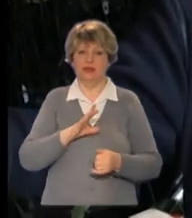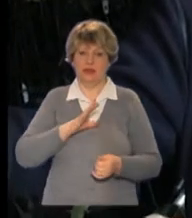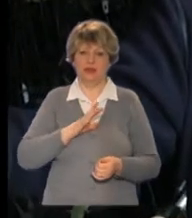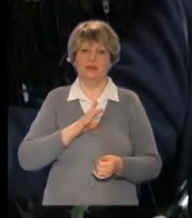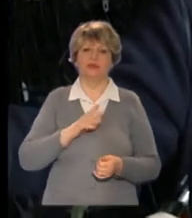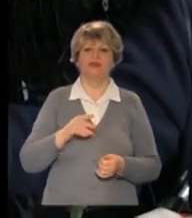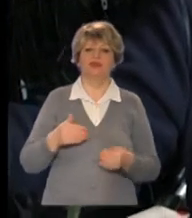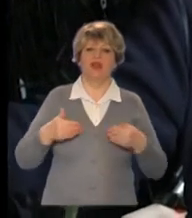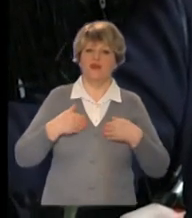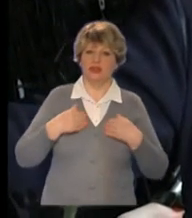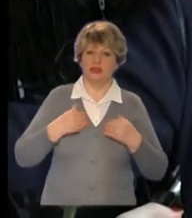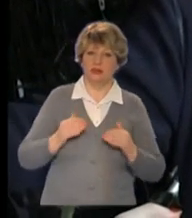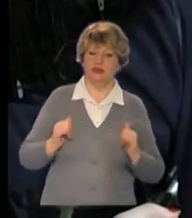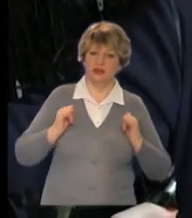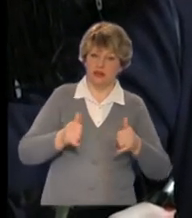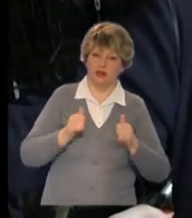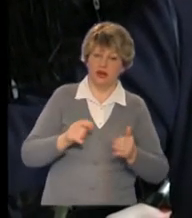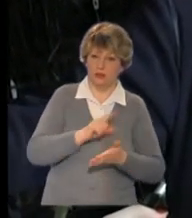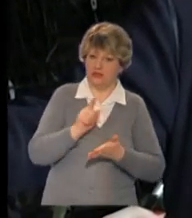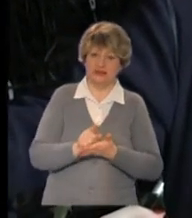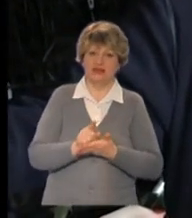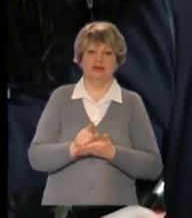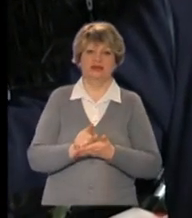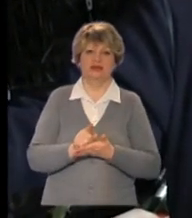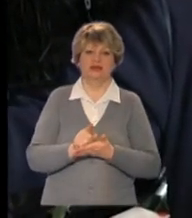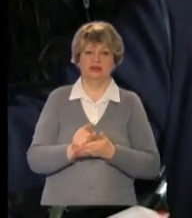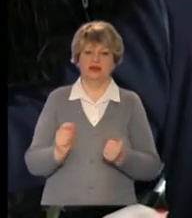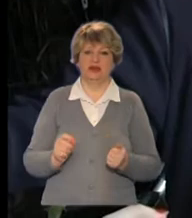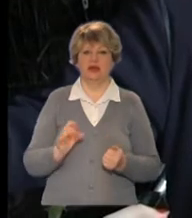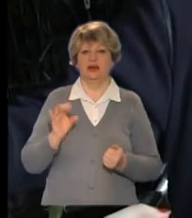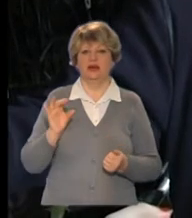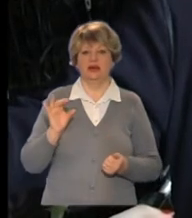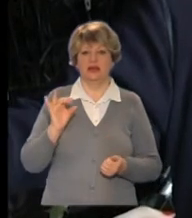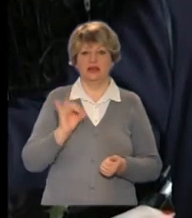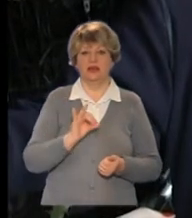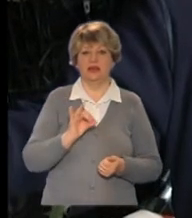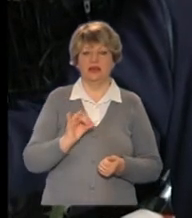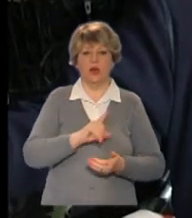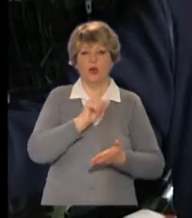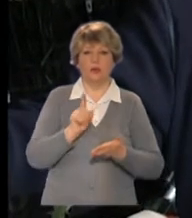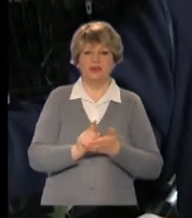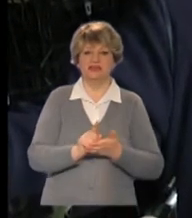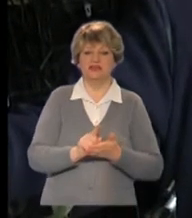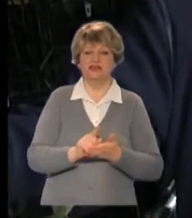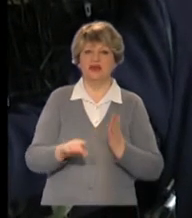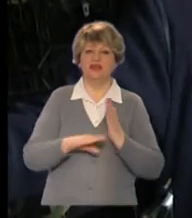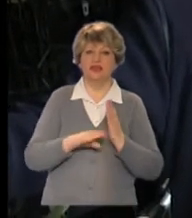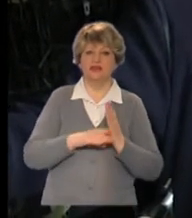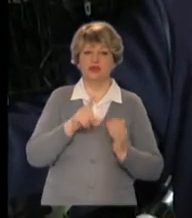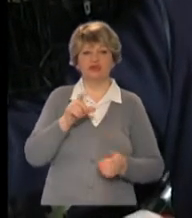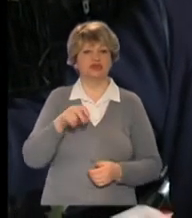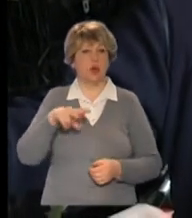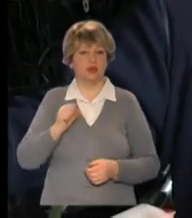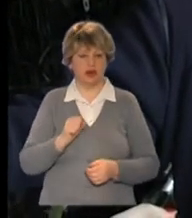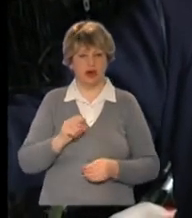щоб витіснили воздух. Ну, тільки так, обов'язково дерев'яний попіл був, щоб